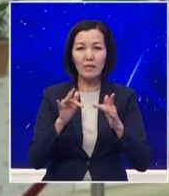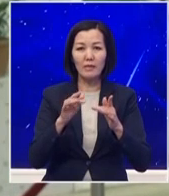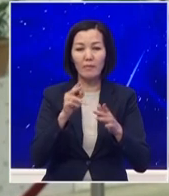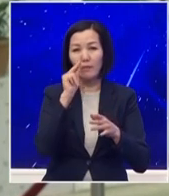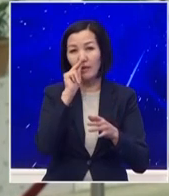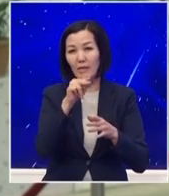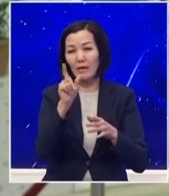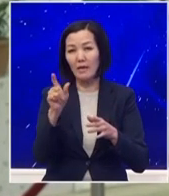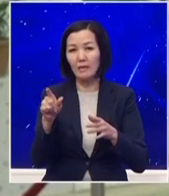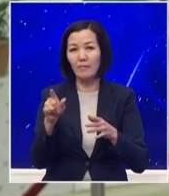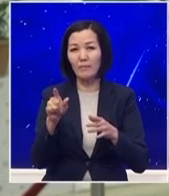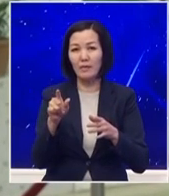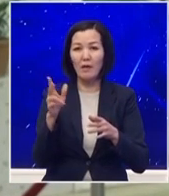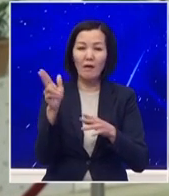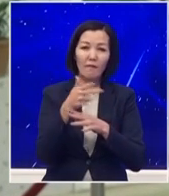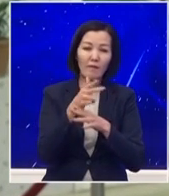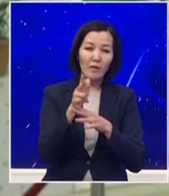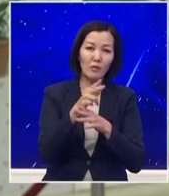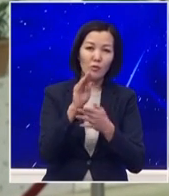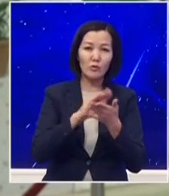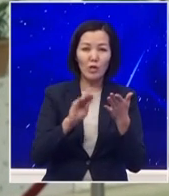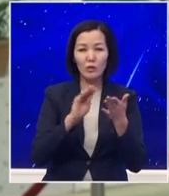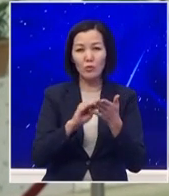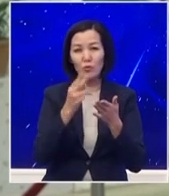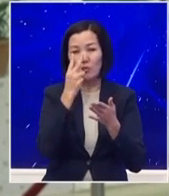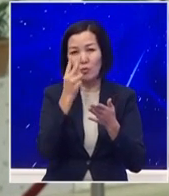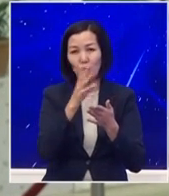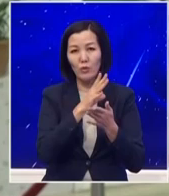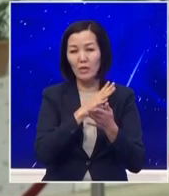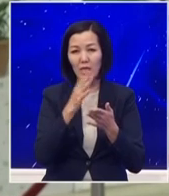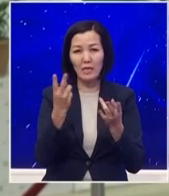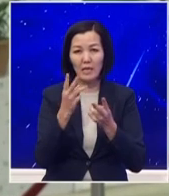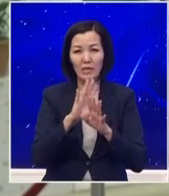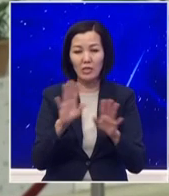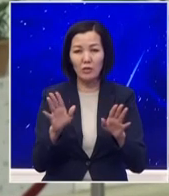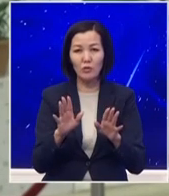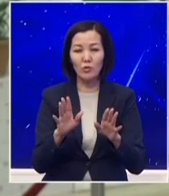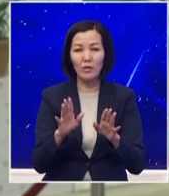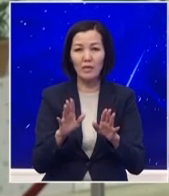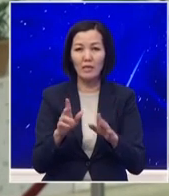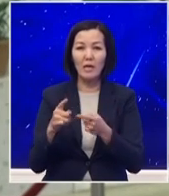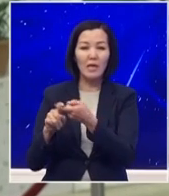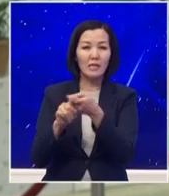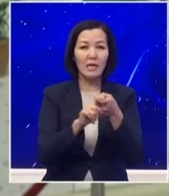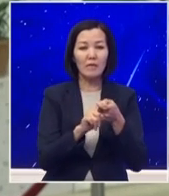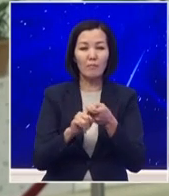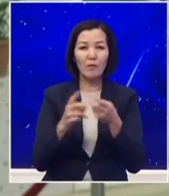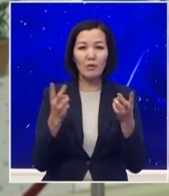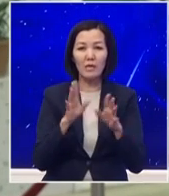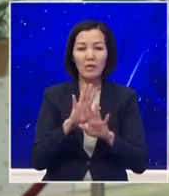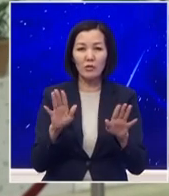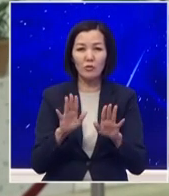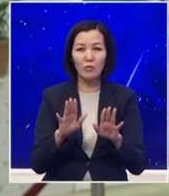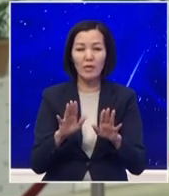діни материалды қарамаған дұрыс. Сондай-ақ дінге қатысты күмәнді хабарлама мен видео материалдарды таратпау қажет. Дін өте